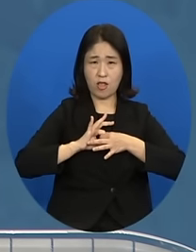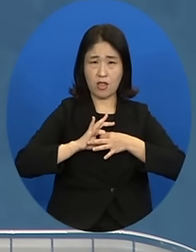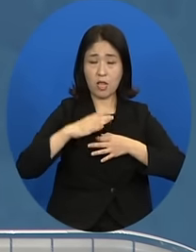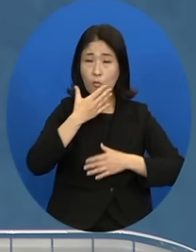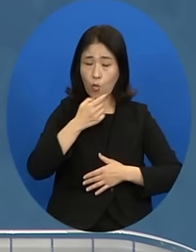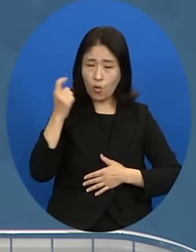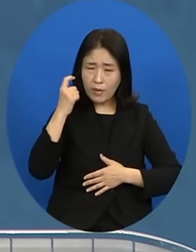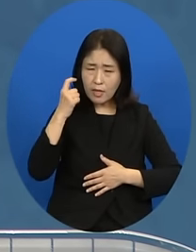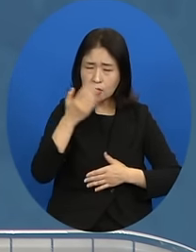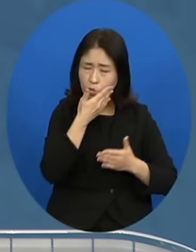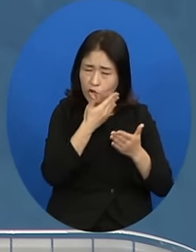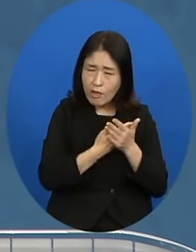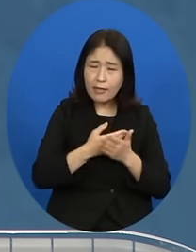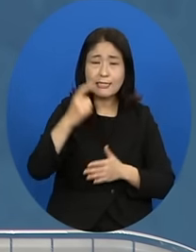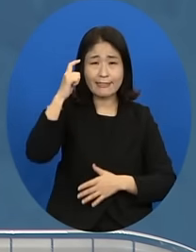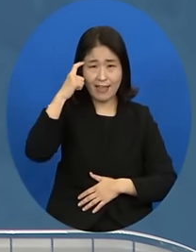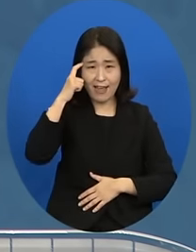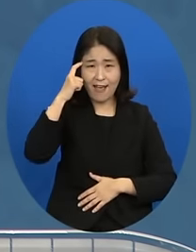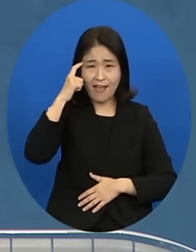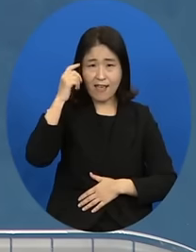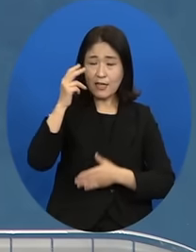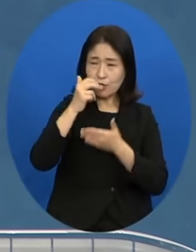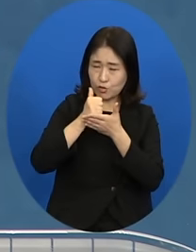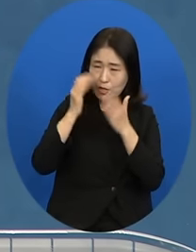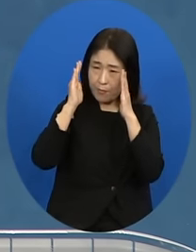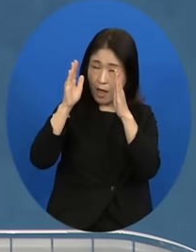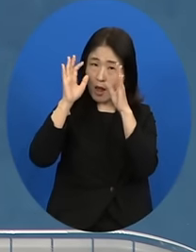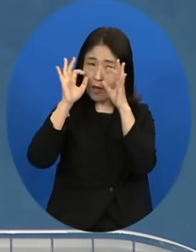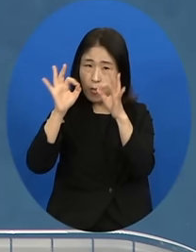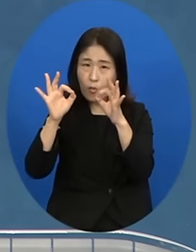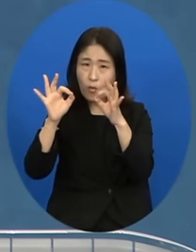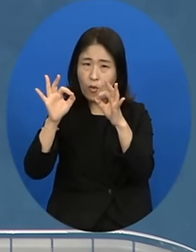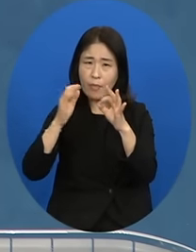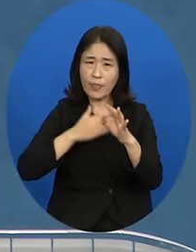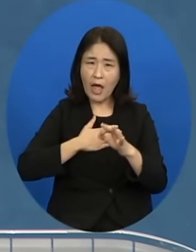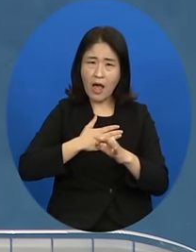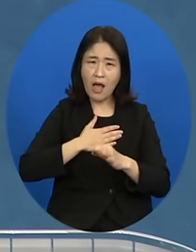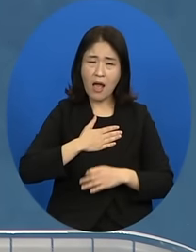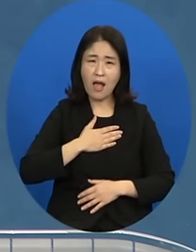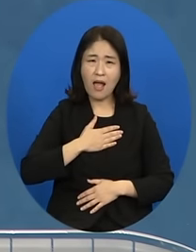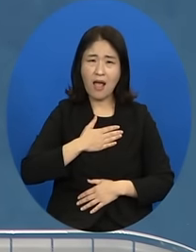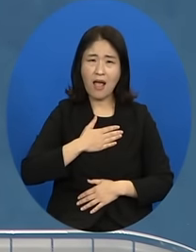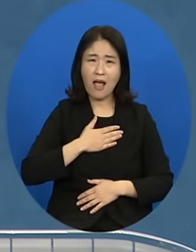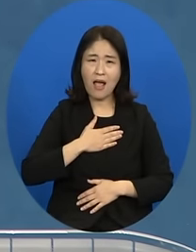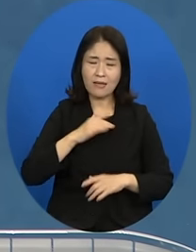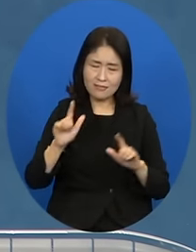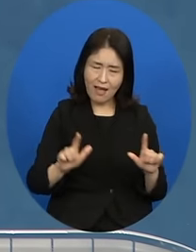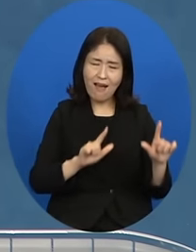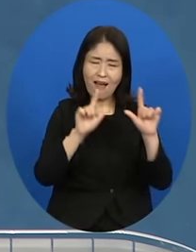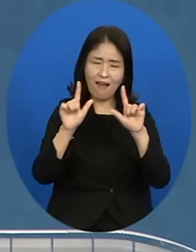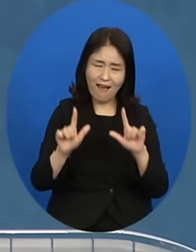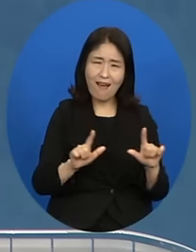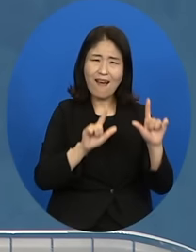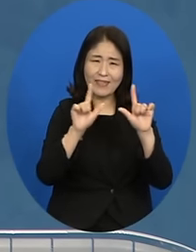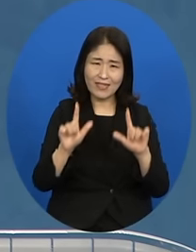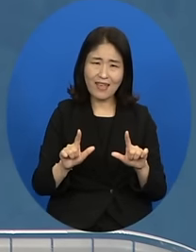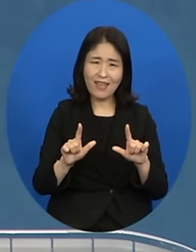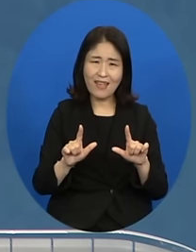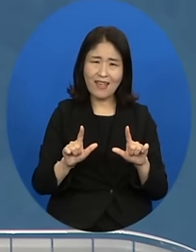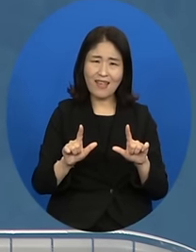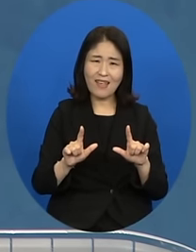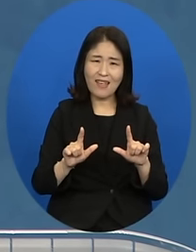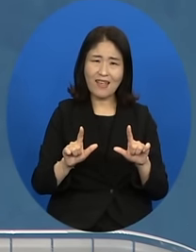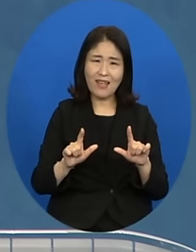주님 바라보며 그렇게 부족한 발걸음이라도 뛰었는데 어느새 주님은 저를